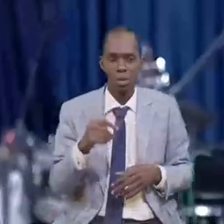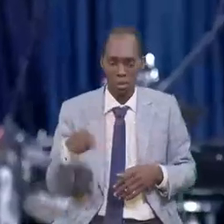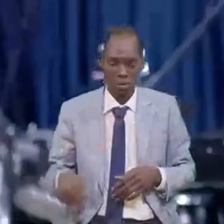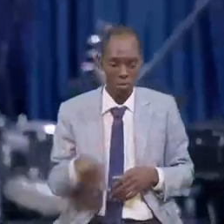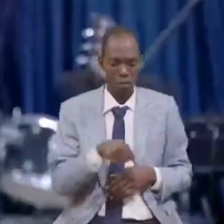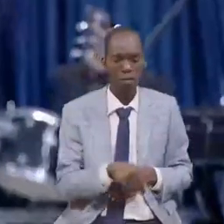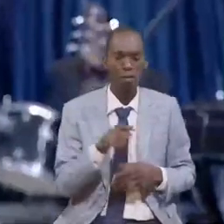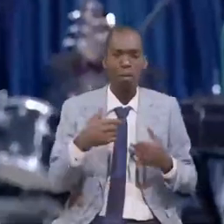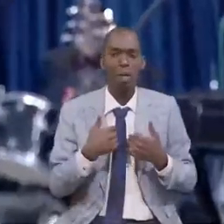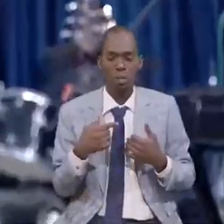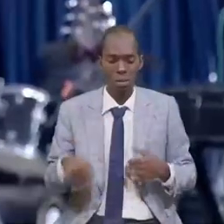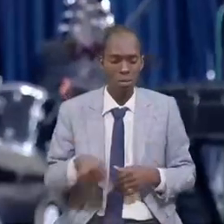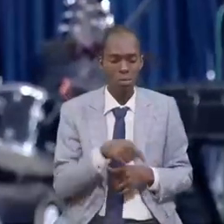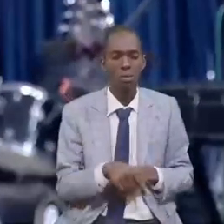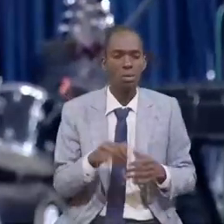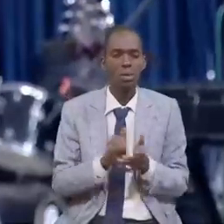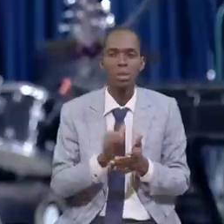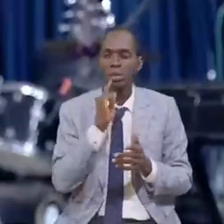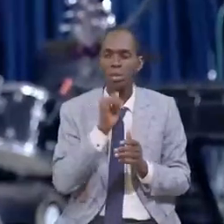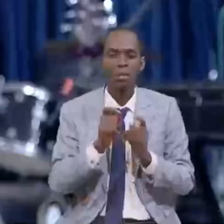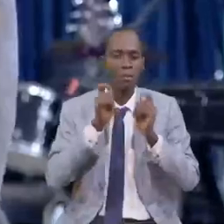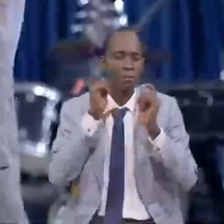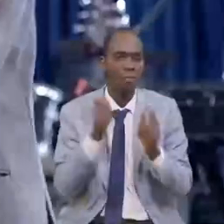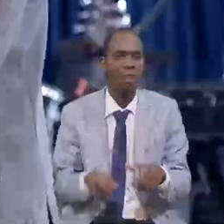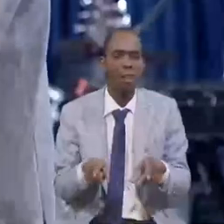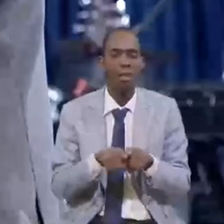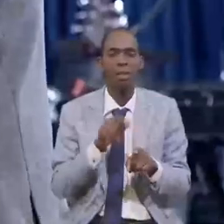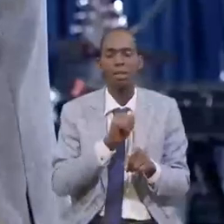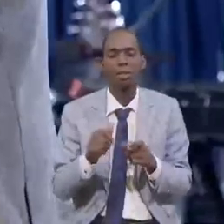quels que soient les pieds que tu as, et même les pieds d'un athlète,